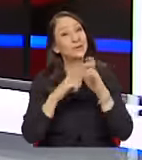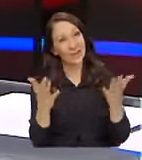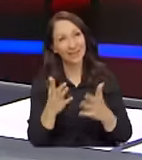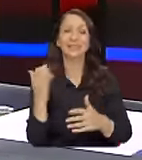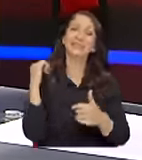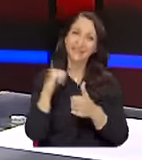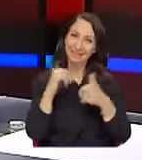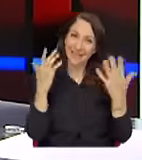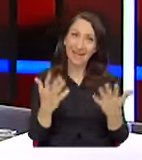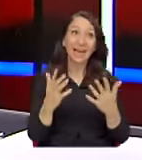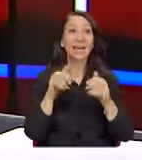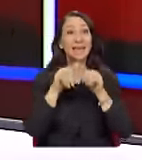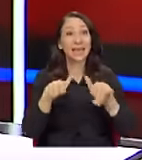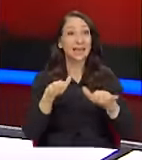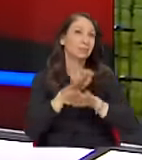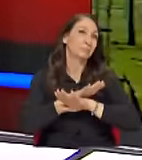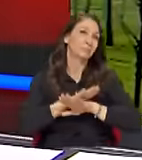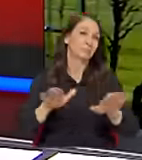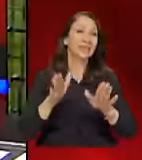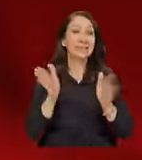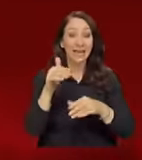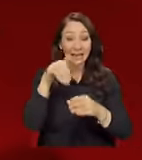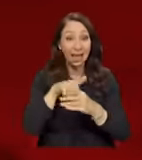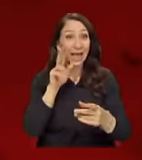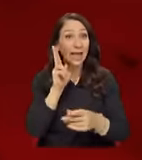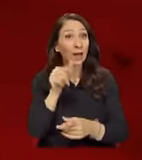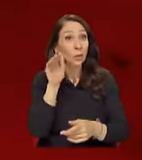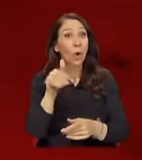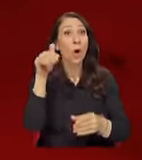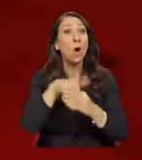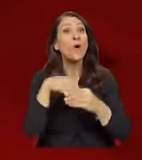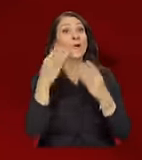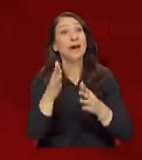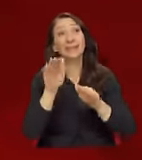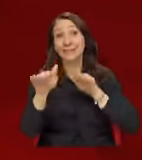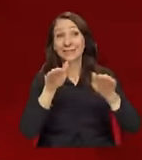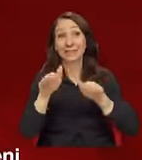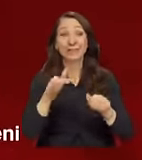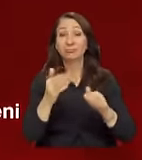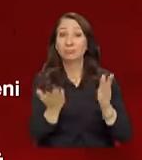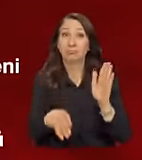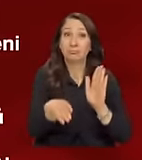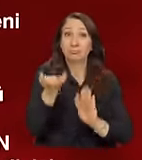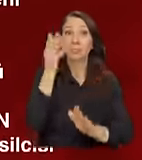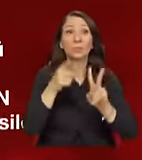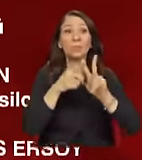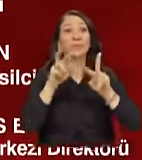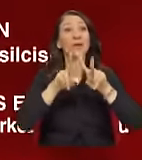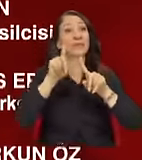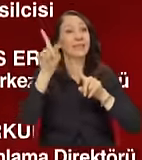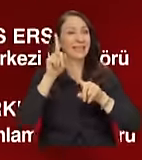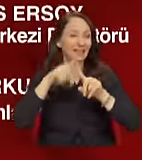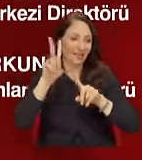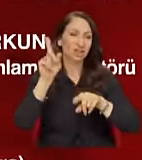Günaydın, bir kez daha yayınımızı tamamlıyoruz. Sandığa 2 gün kala oy ver çağrısını yükselttik burada NAV ekranlarında